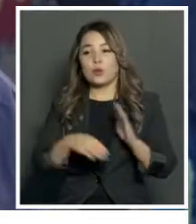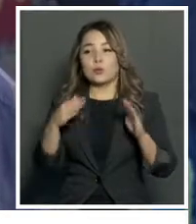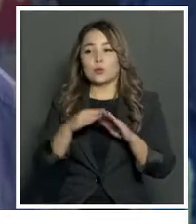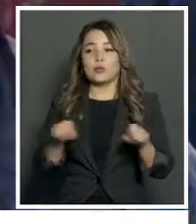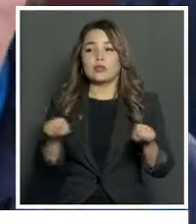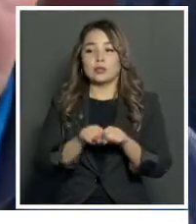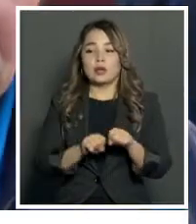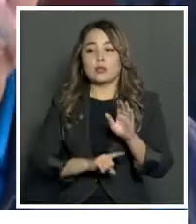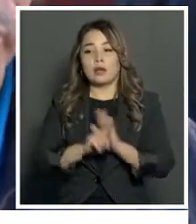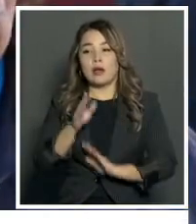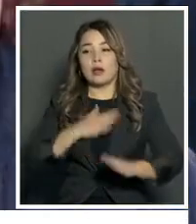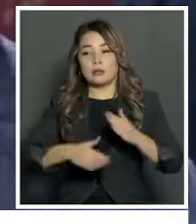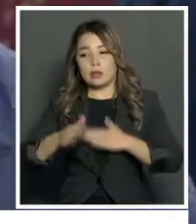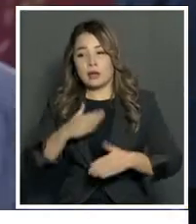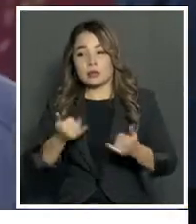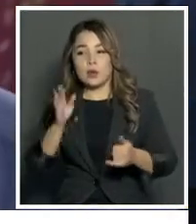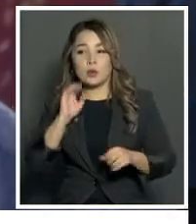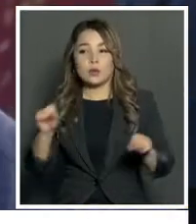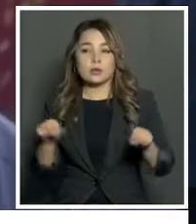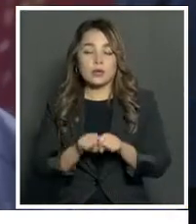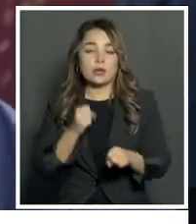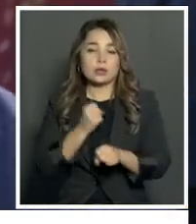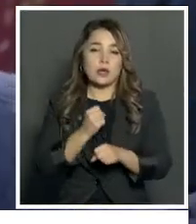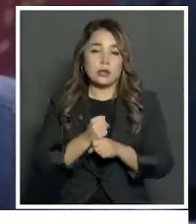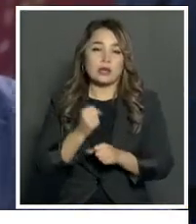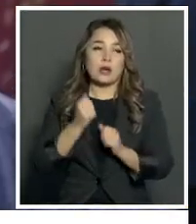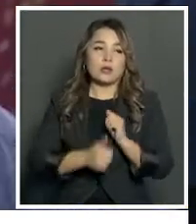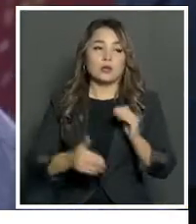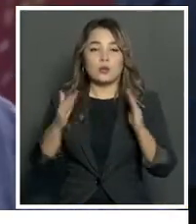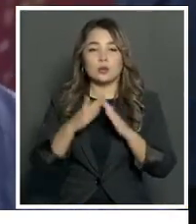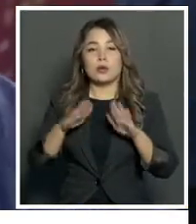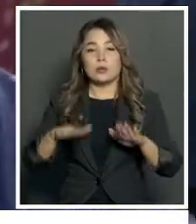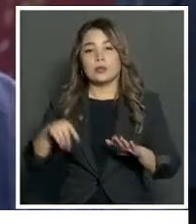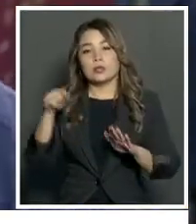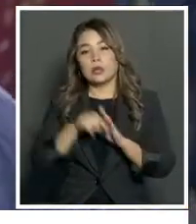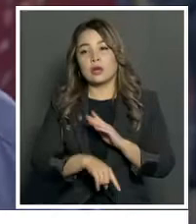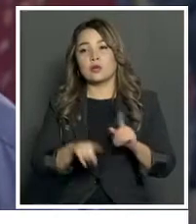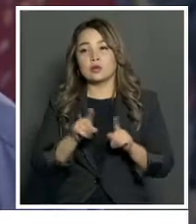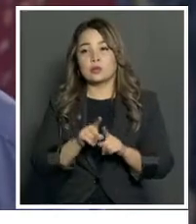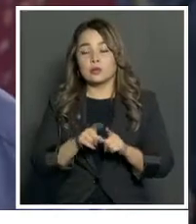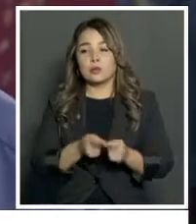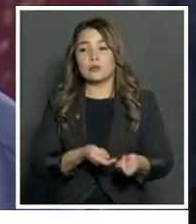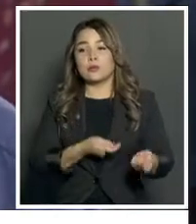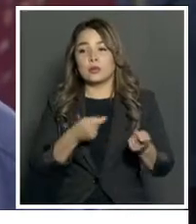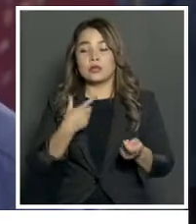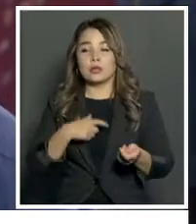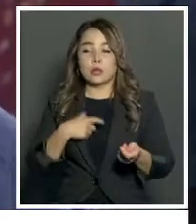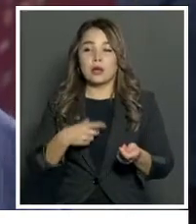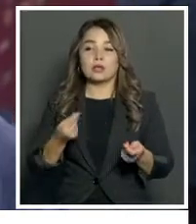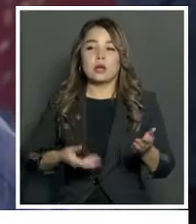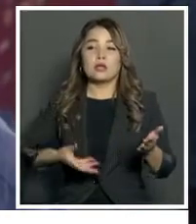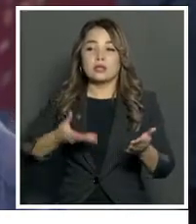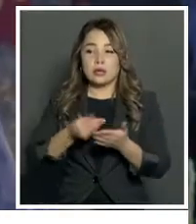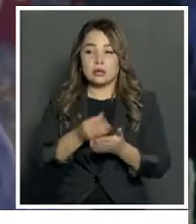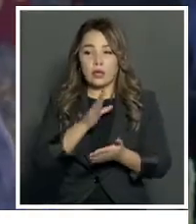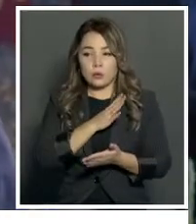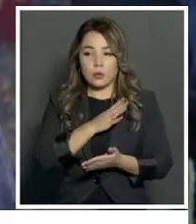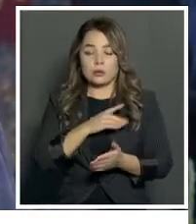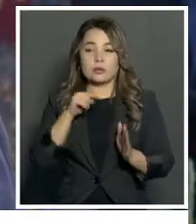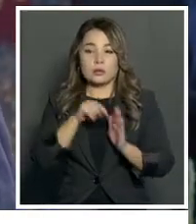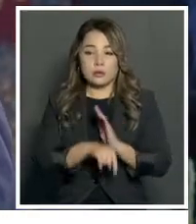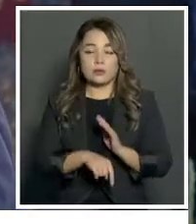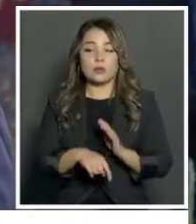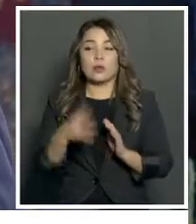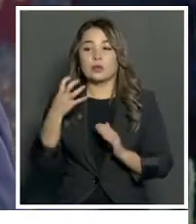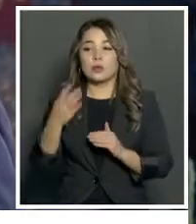кіргізуге кірісті. Су құбырының өтетін жүйесінен бастап әркім үйіне былай кіргізу үшін өз қалталарынан жеке ақша төледі. 400 мыңға